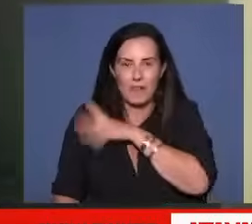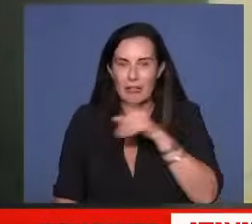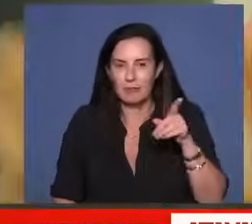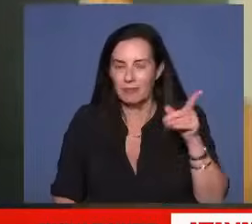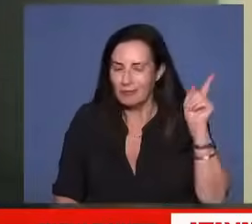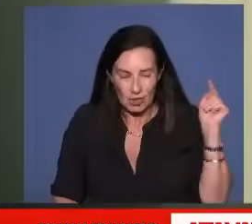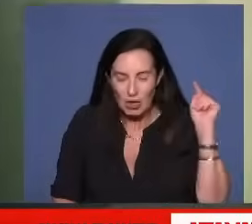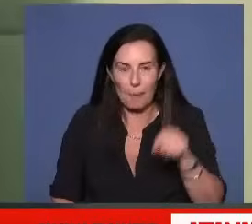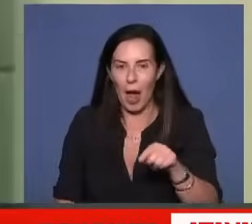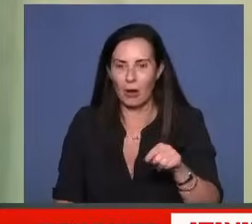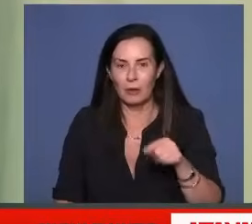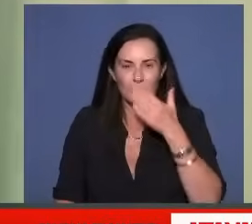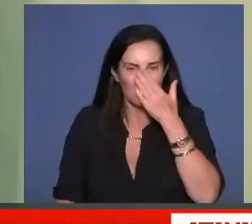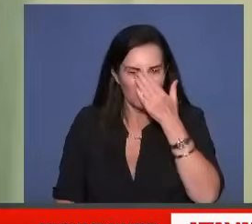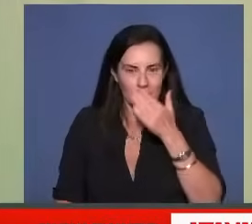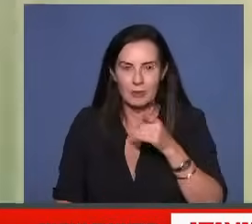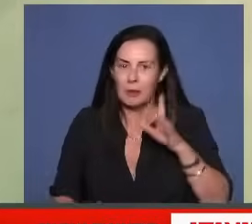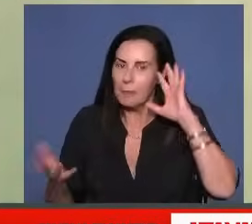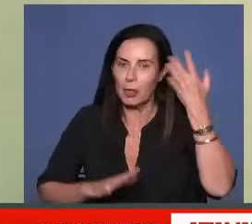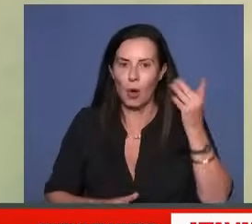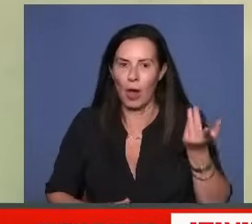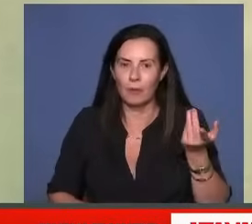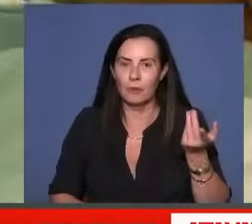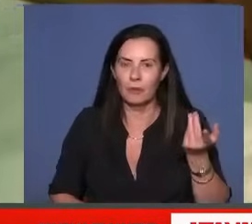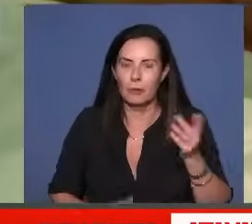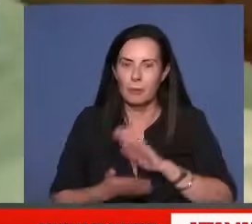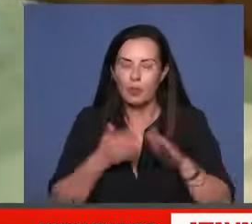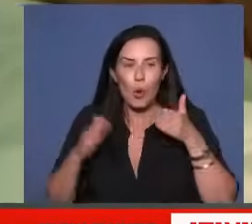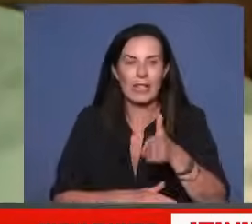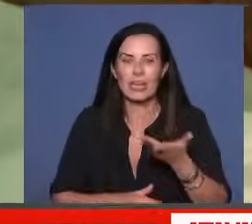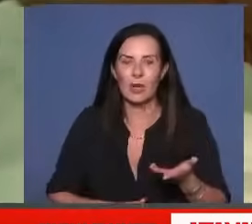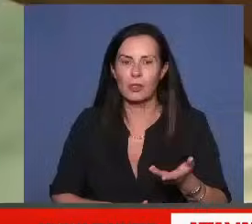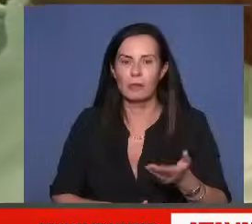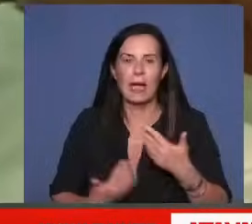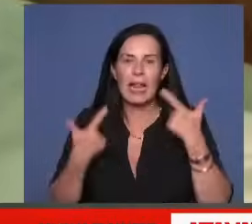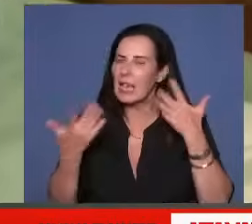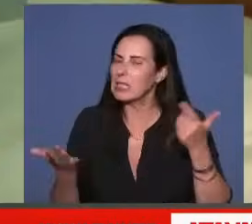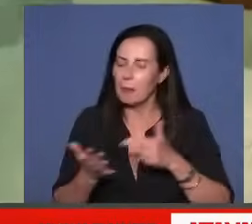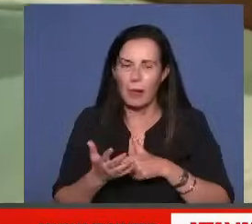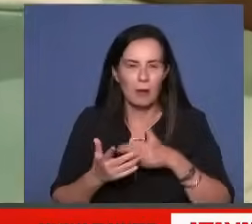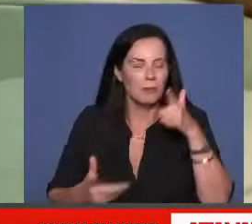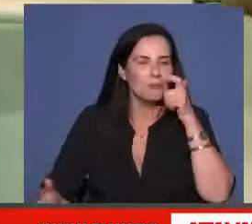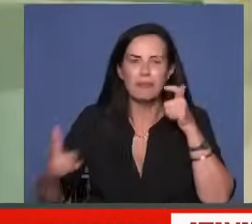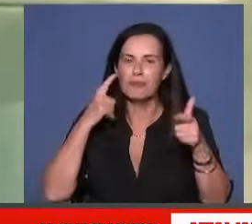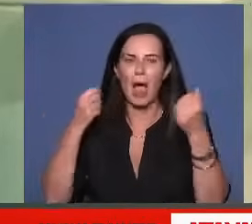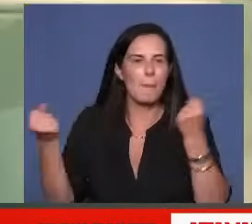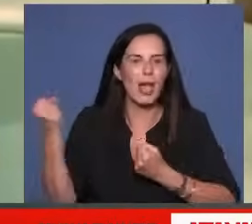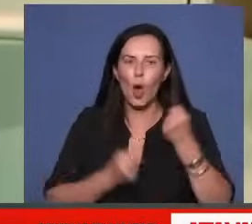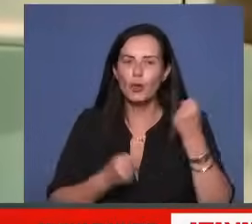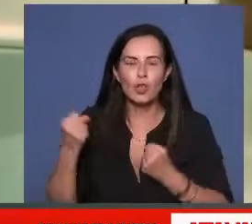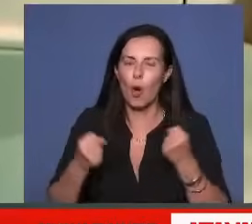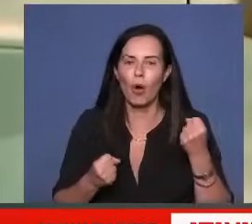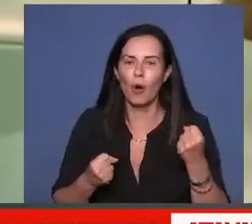האלה שהלכו אליהם כל יישוב. איזה מטורף שלא נכנסו לשמוע. פשוט לא נכנסו. אין לי הסבר לגבי הכדורים שעפו שם על הרכבים,